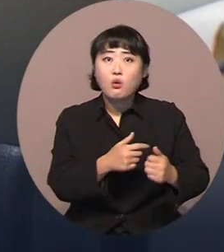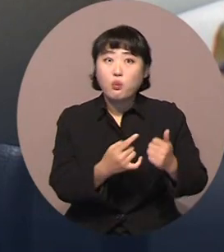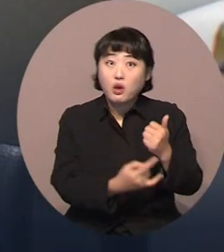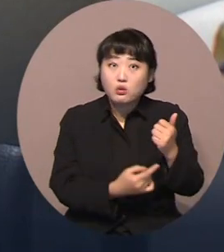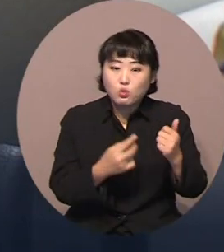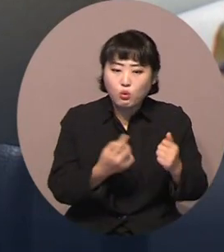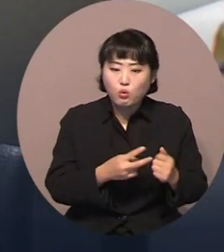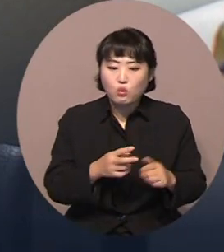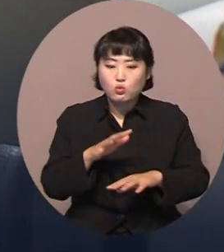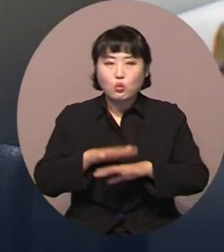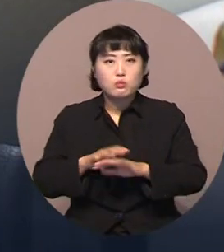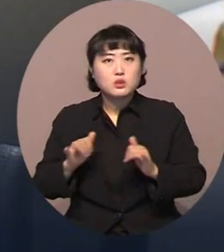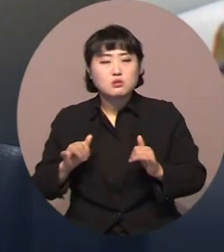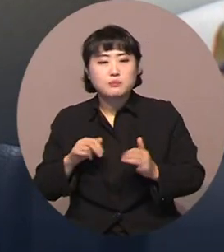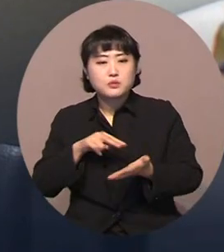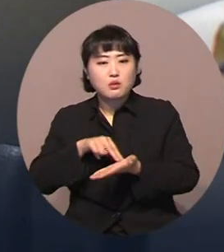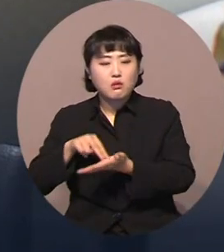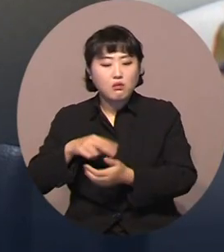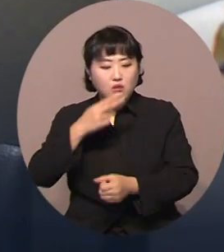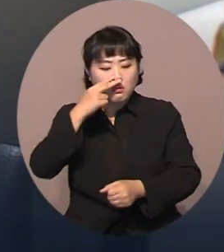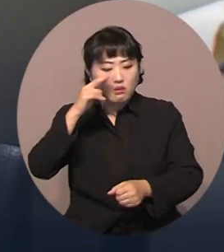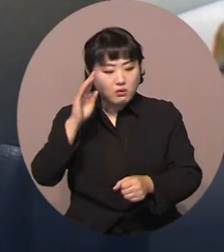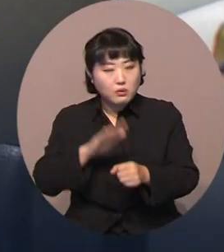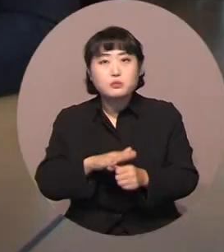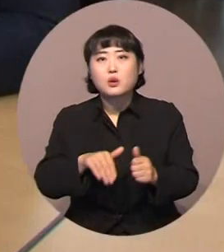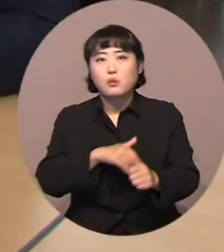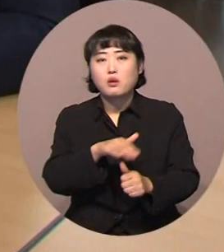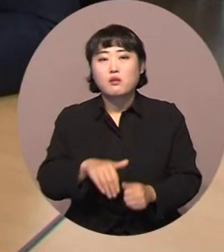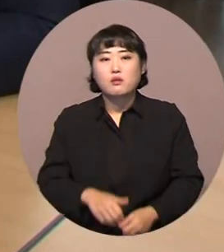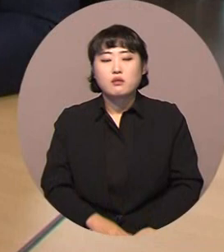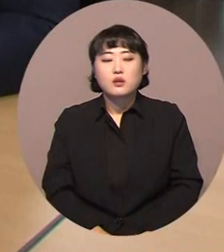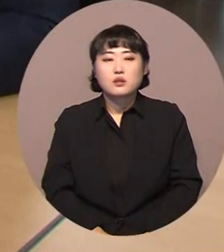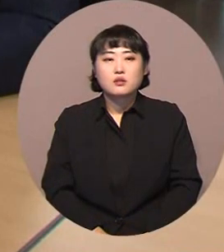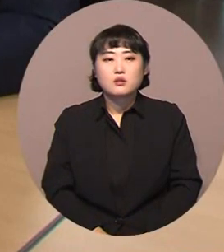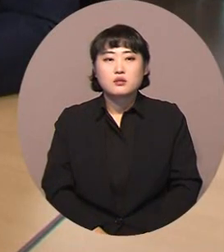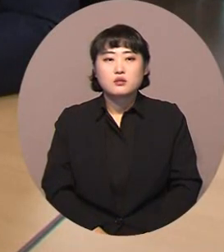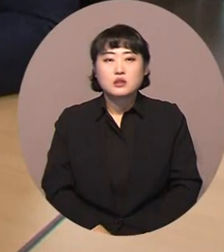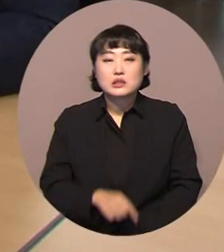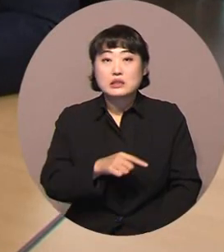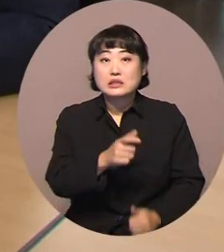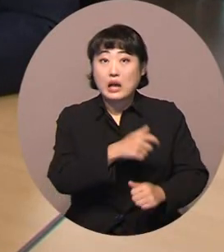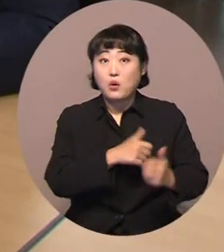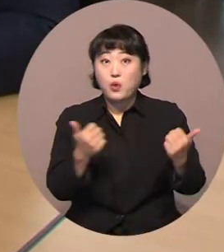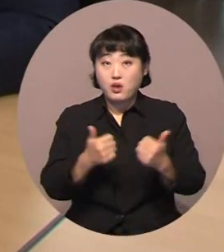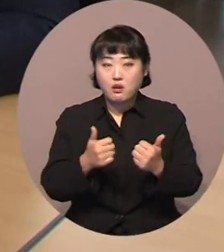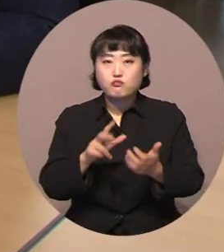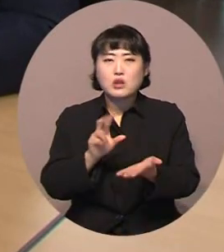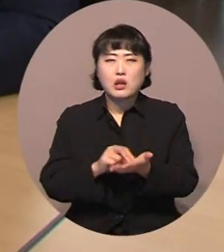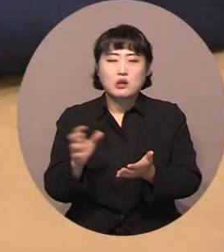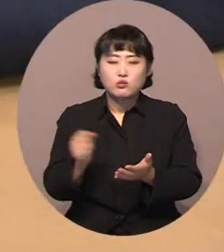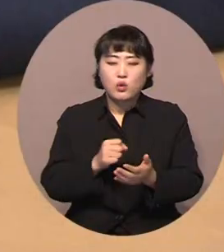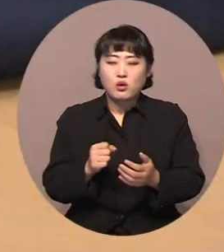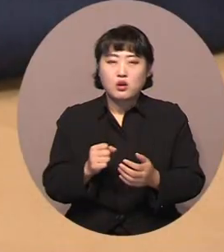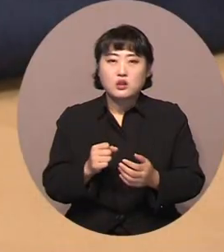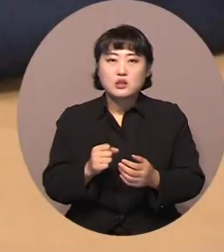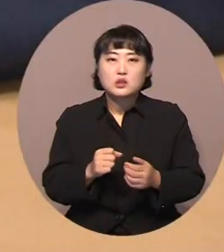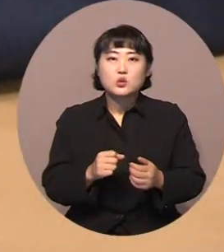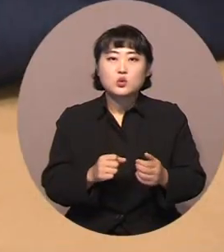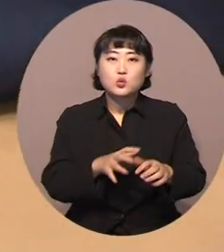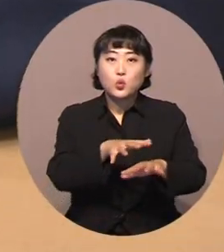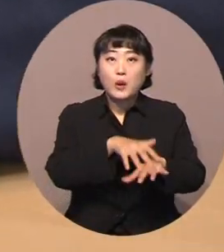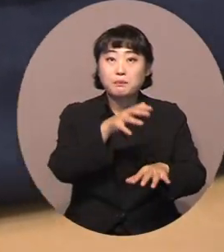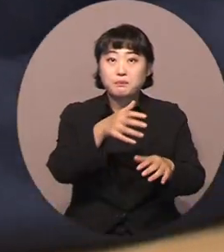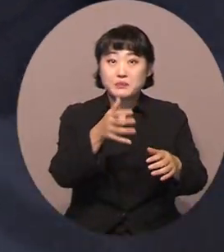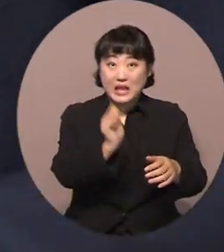농민들이 생각하기에는 어이가 없는 거예요. 최근 이사회에서 이 문제를 놓고 조합장과 임원진에 대한